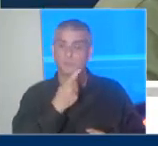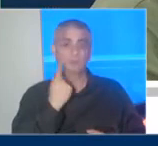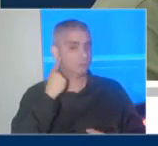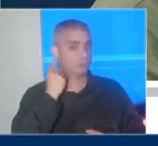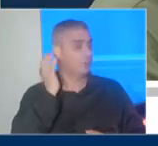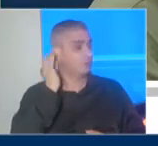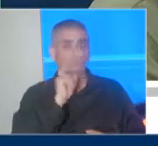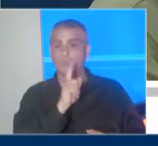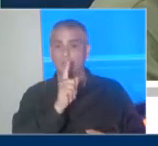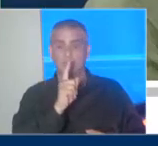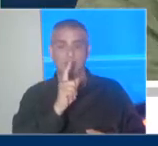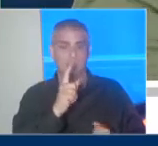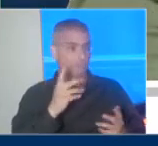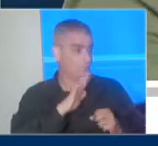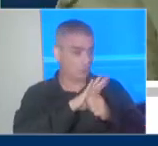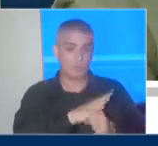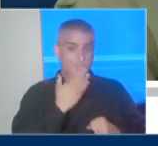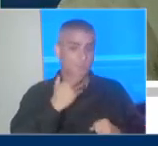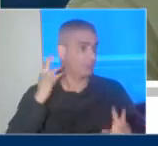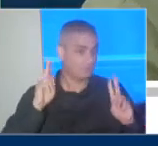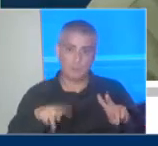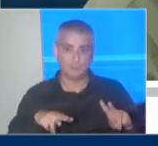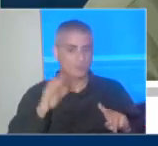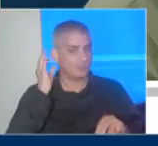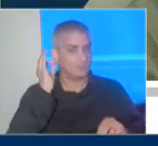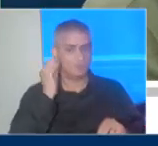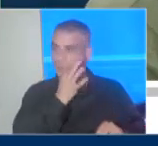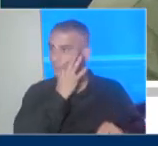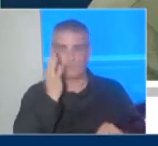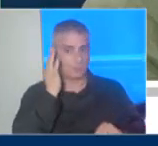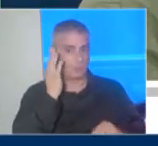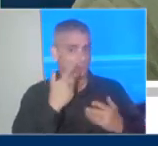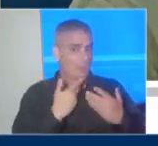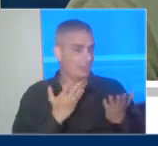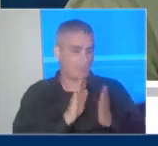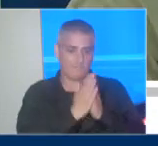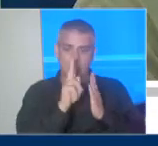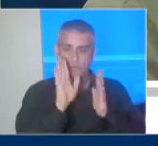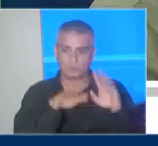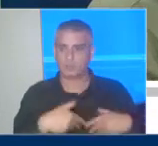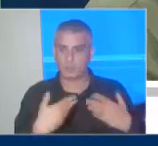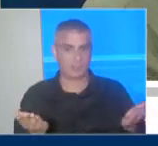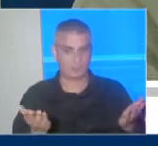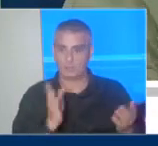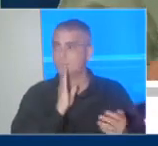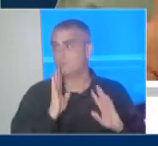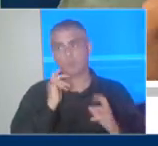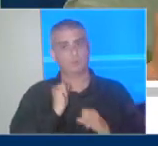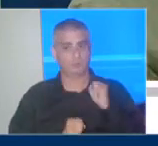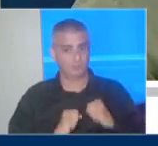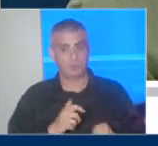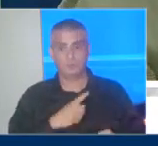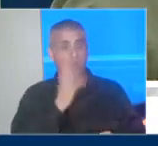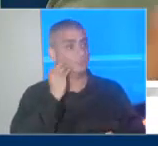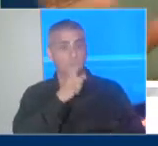תשמעו, הנשים הכי מדוכאות בישראל, by far, זה נשות הבדואים, חלקם אין להם בכלל תעודות זהות. אין להם שום מעמד. יש בעיה מאוד קשה במדבר.